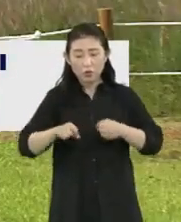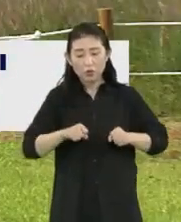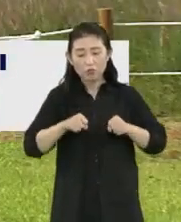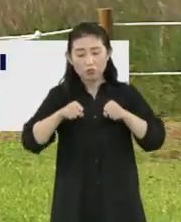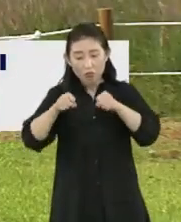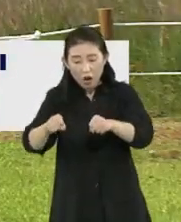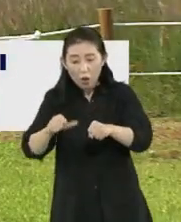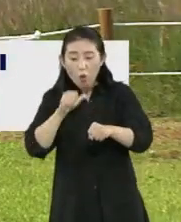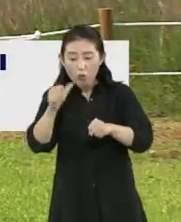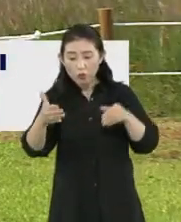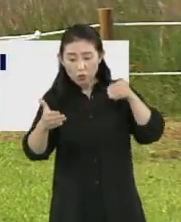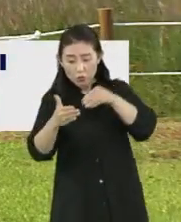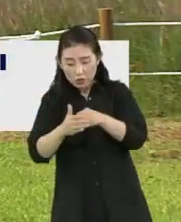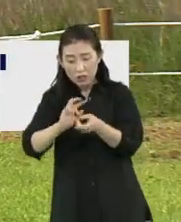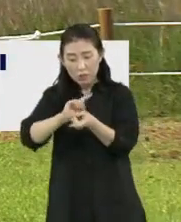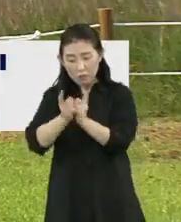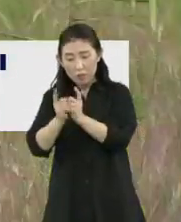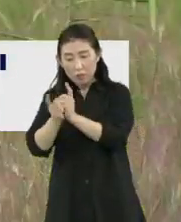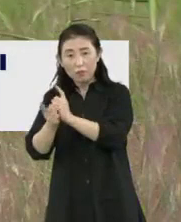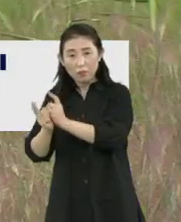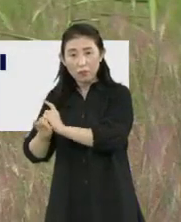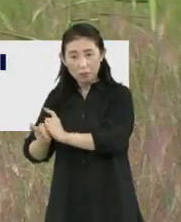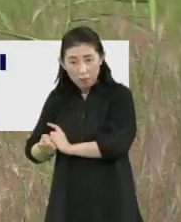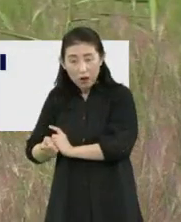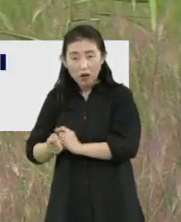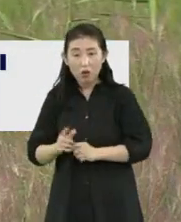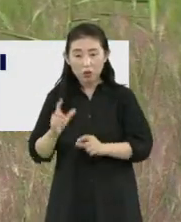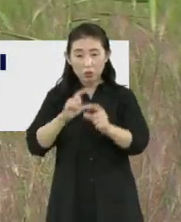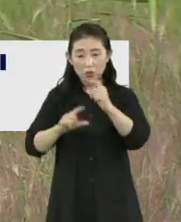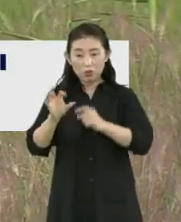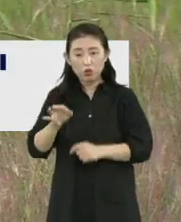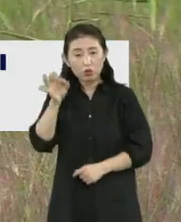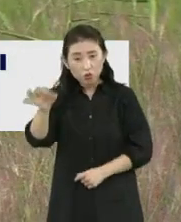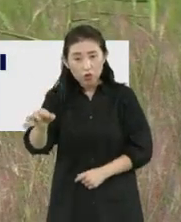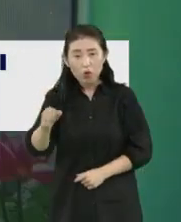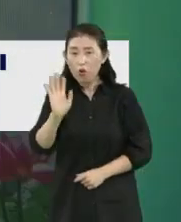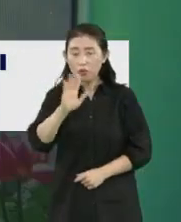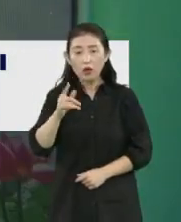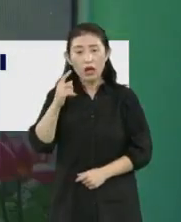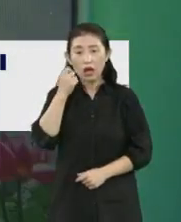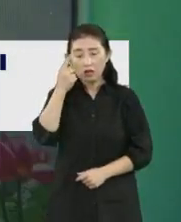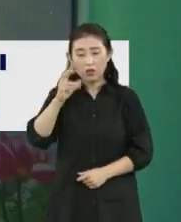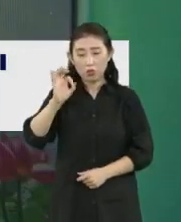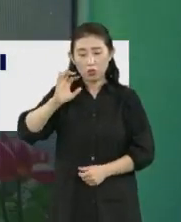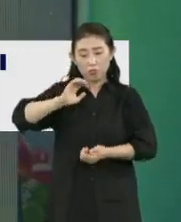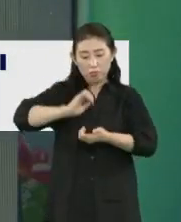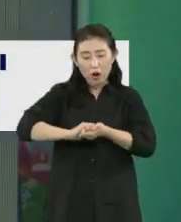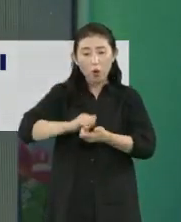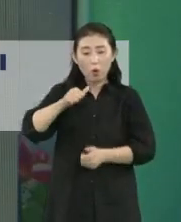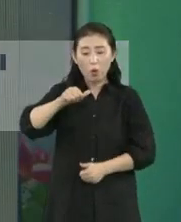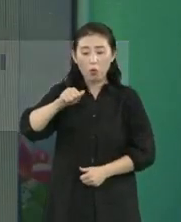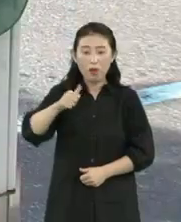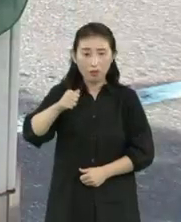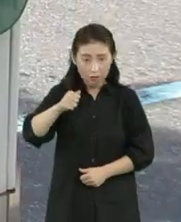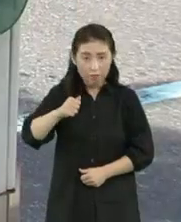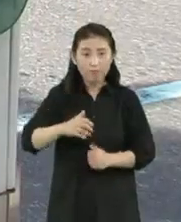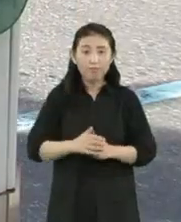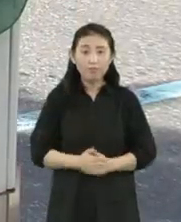승강장으로 5분 안에 이동이 가능하고 추가 비용 없이 한 달에 5만 원으로 교통비를 충당할 수 있는